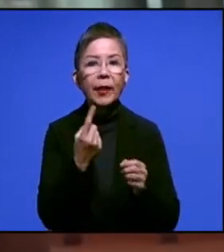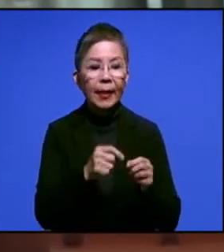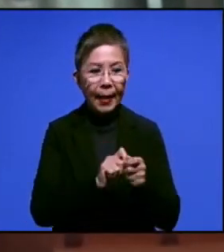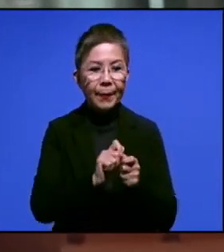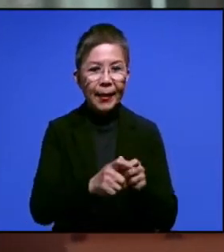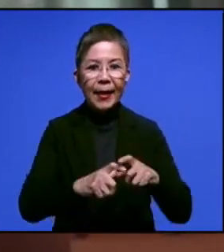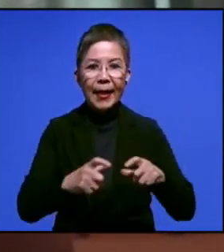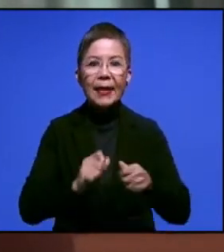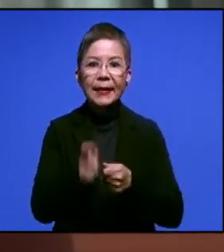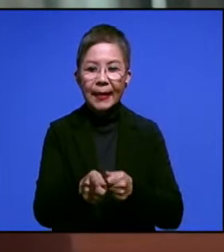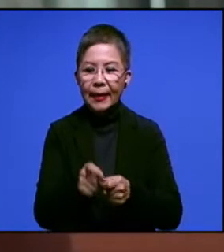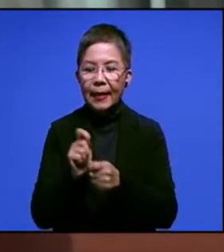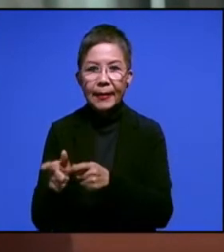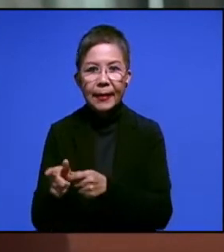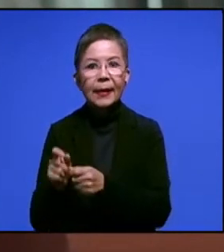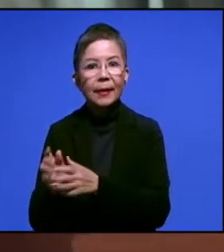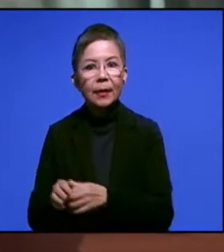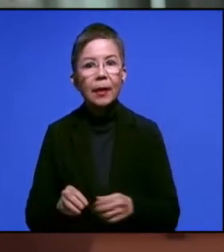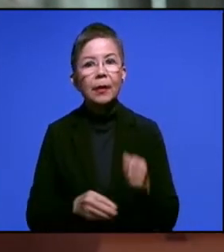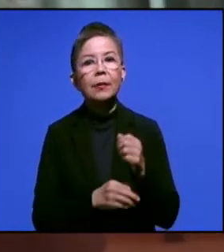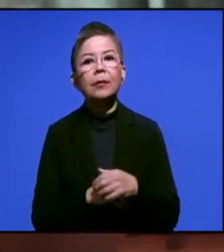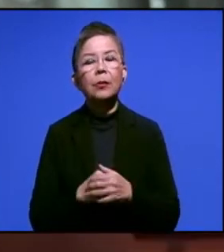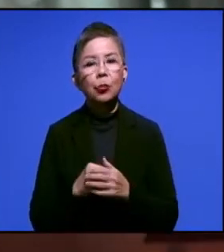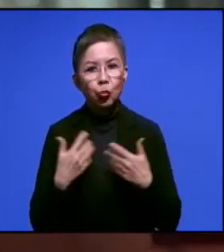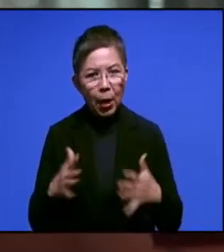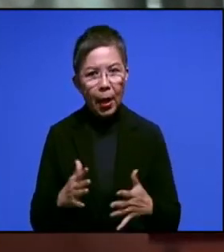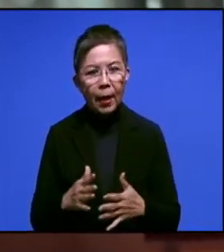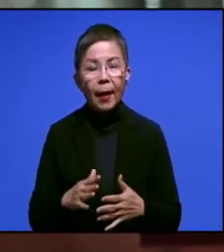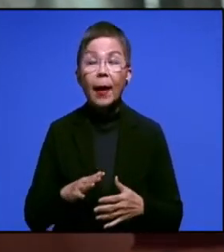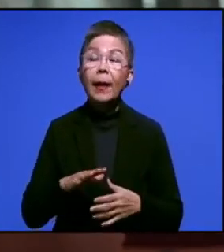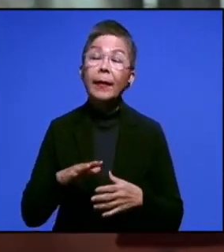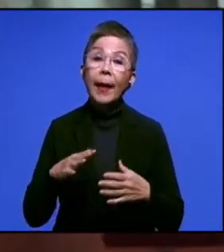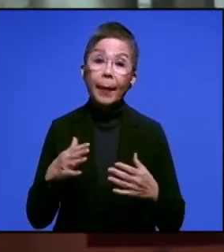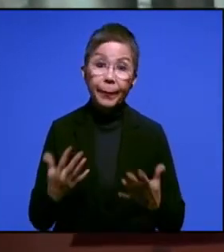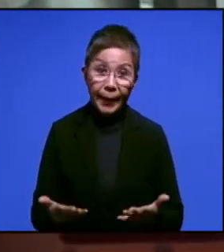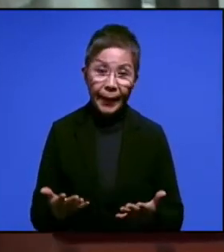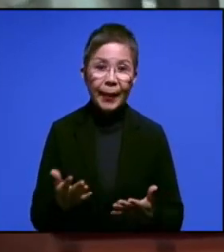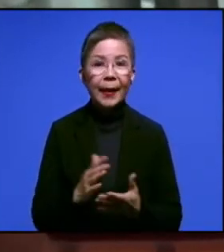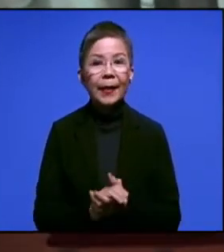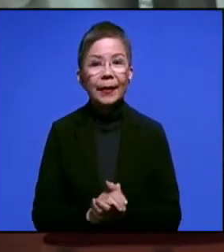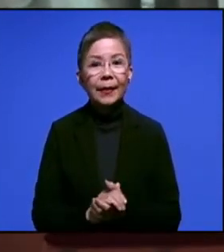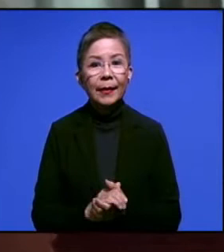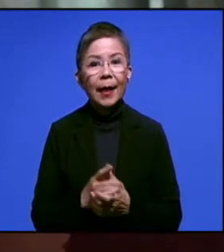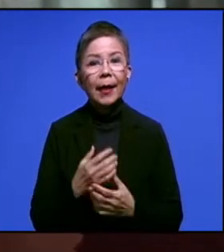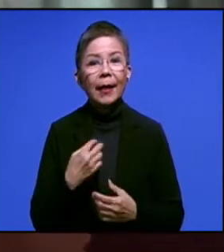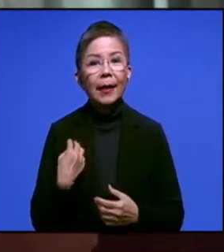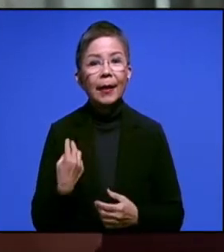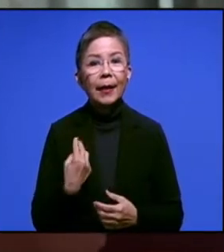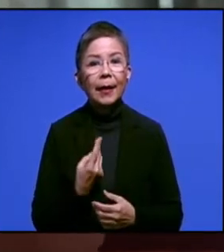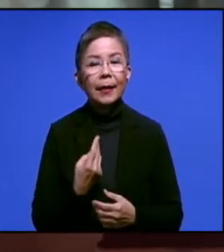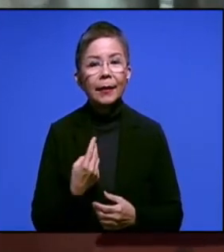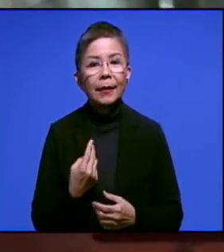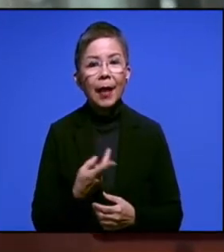di buat oleh pasien Namun kami sudah mengatakan bahwa